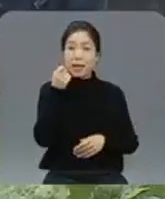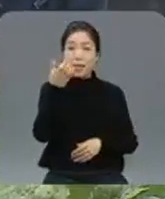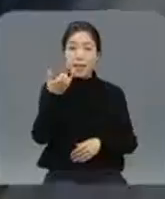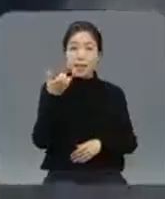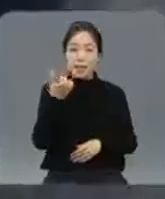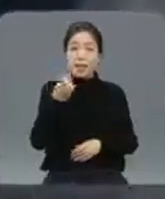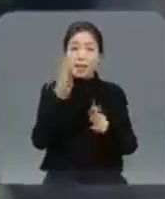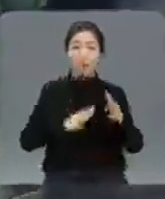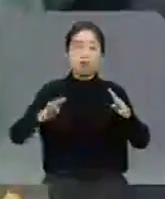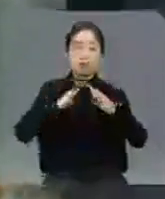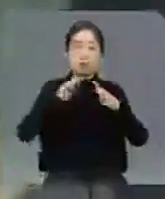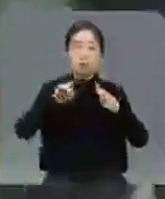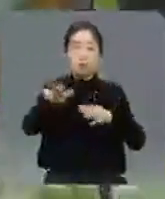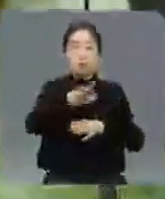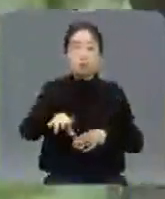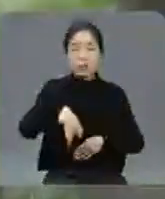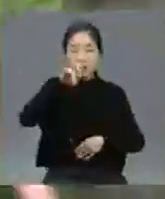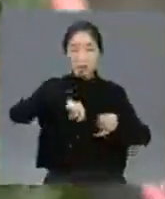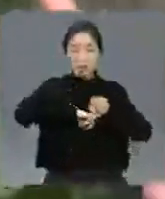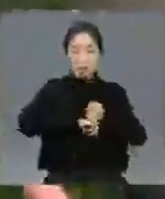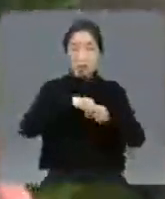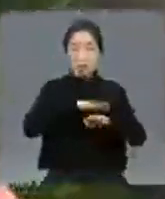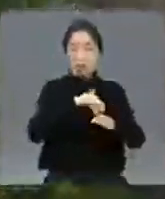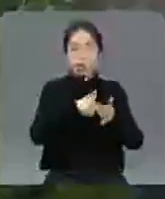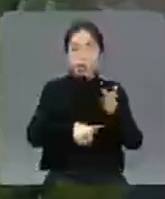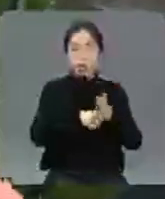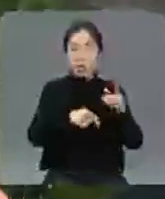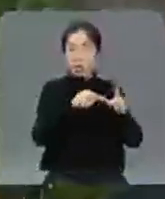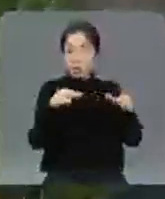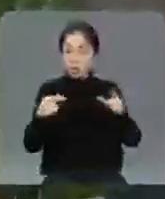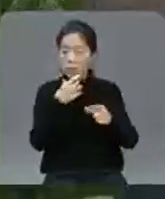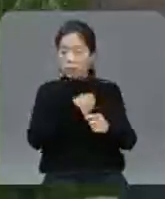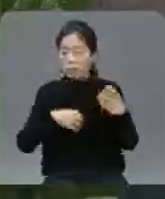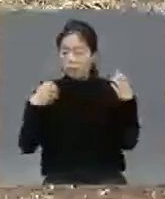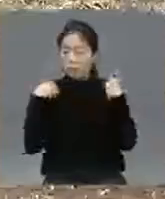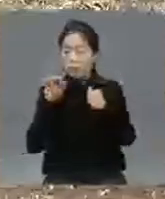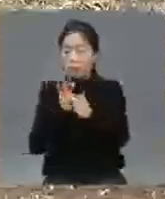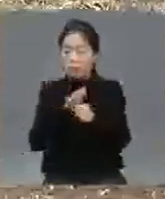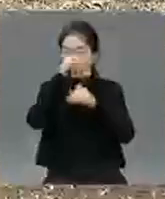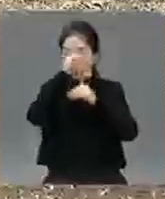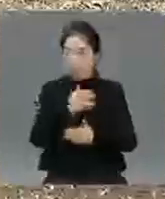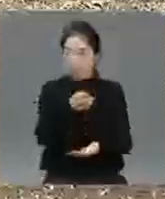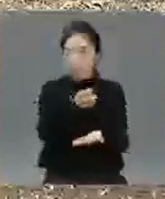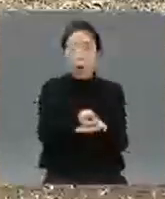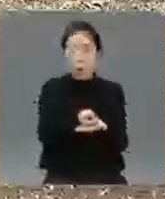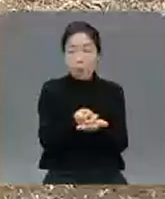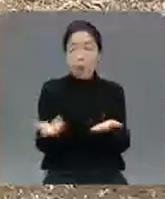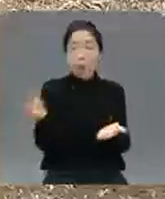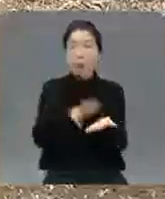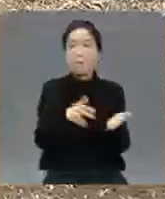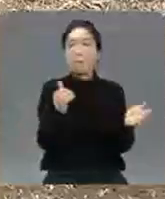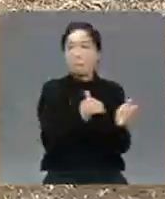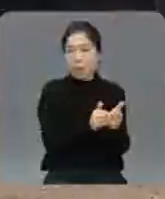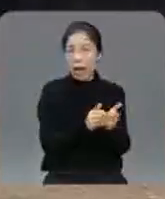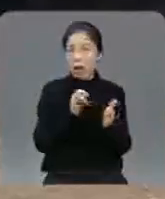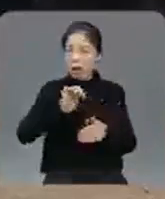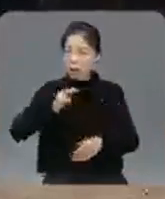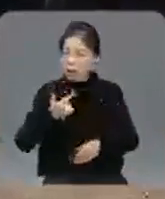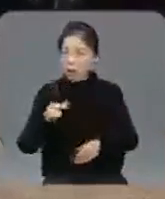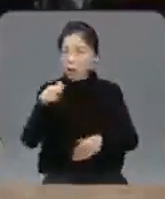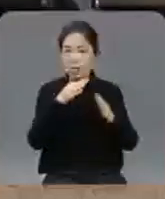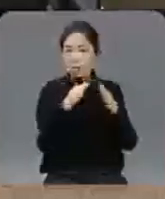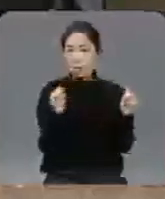공주시에서 전국 최초로 필수 농자재 비용 일부를 자치 단체가 지원하는 조례가 제정된 상황 배산에 비롯해